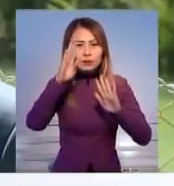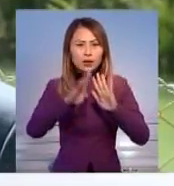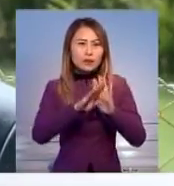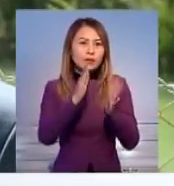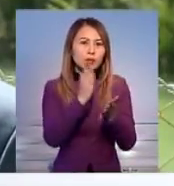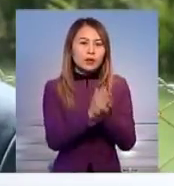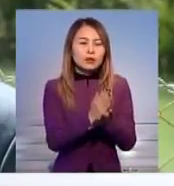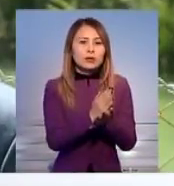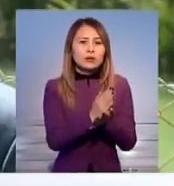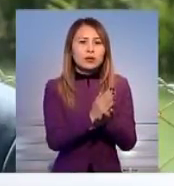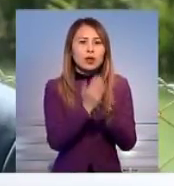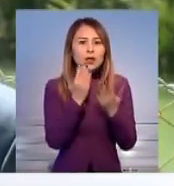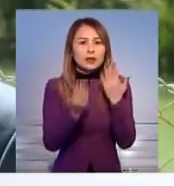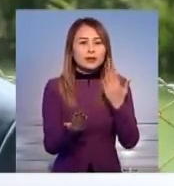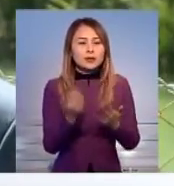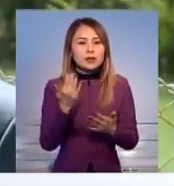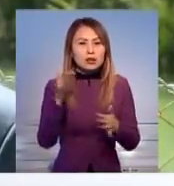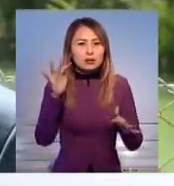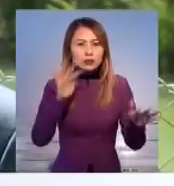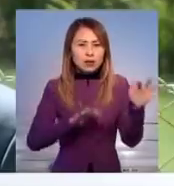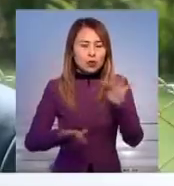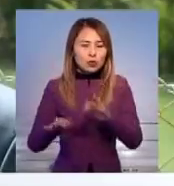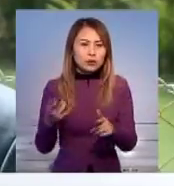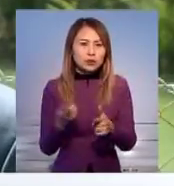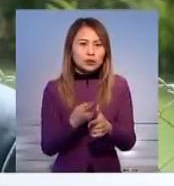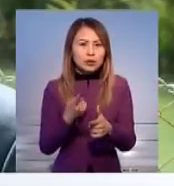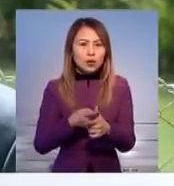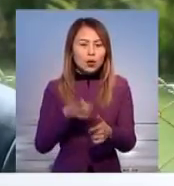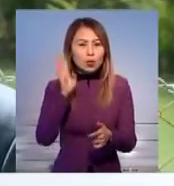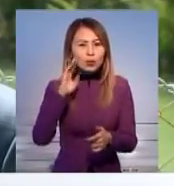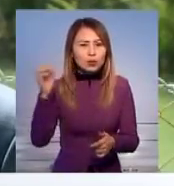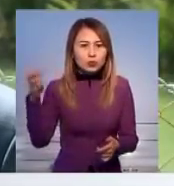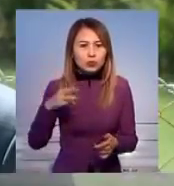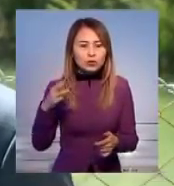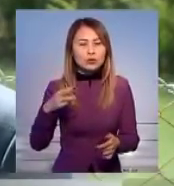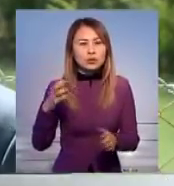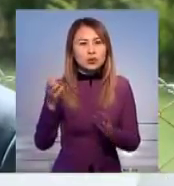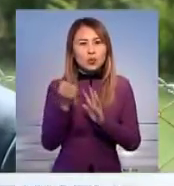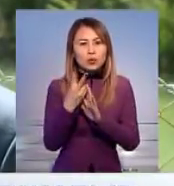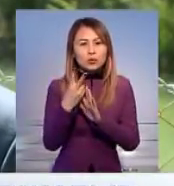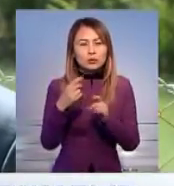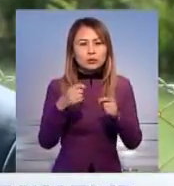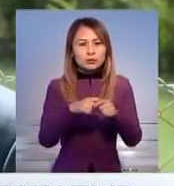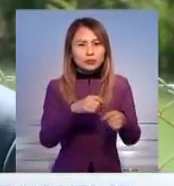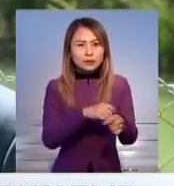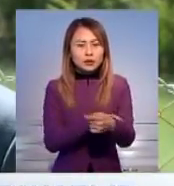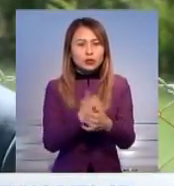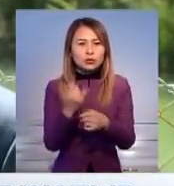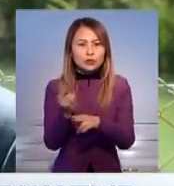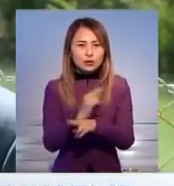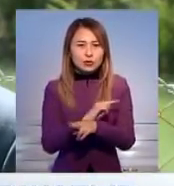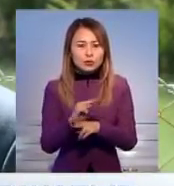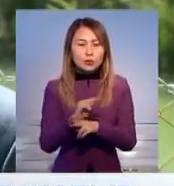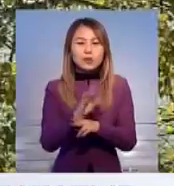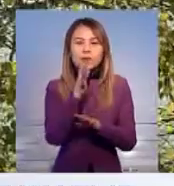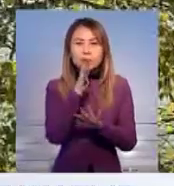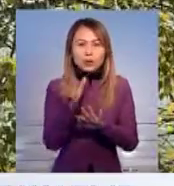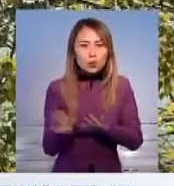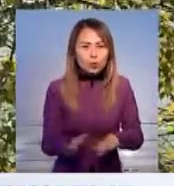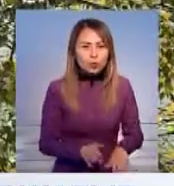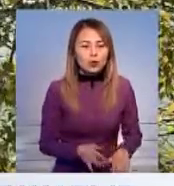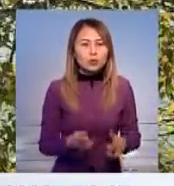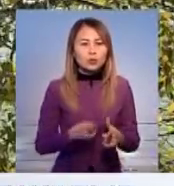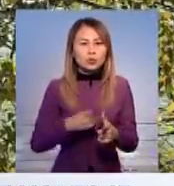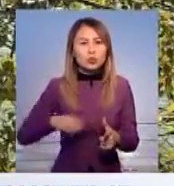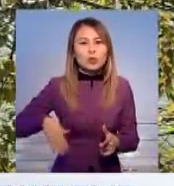тұр. Енді осыдан таудан келетін 12 шақырым каналдардың барлығын бізге жөндеуден жасап жатырмыз, өткіздік. Сонымен